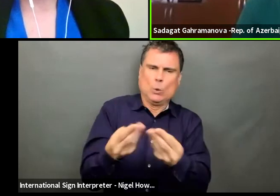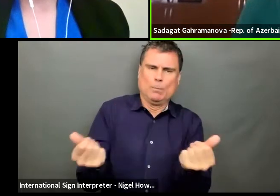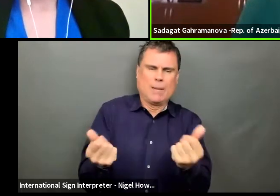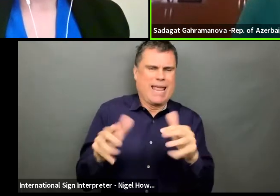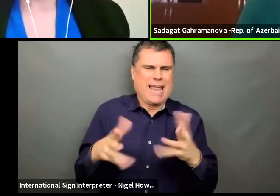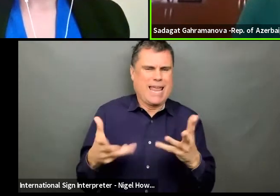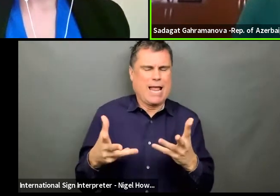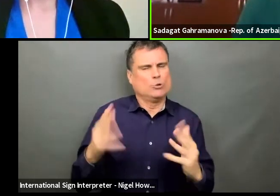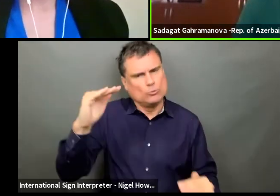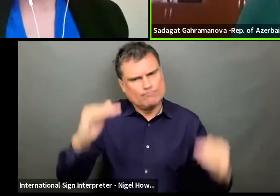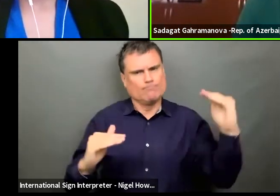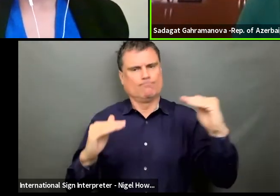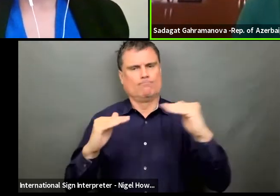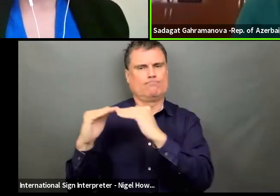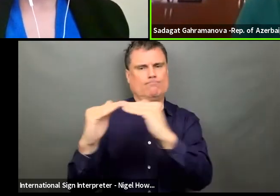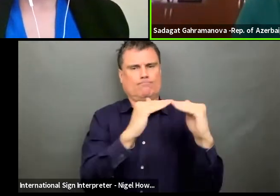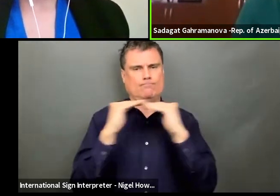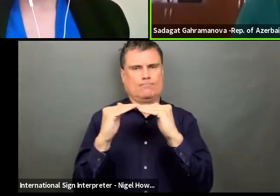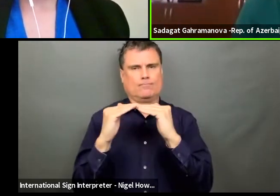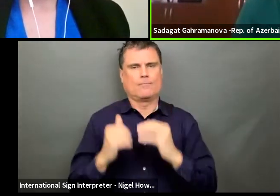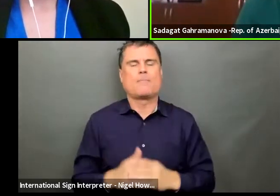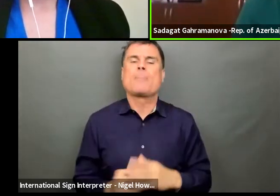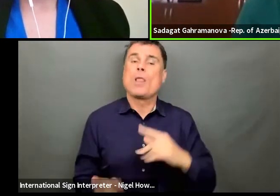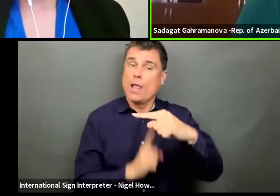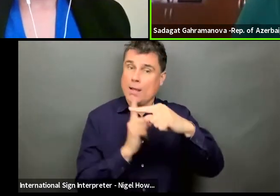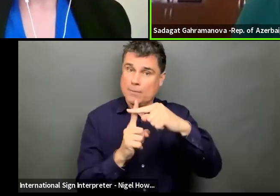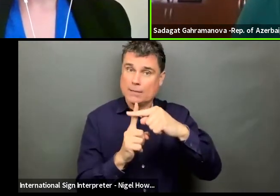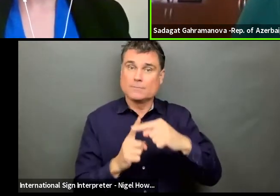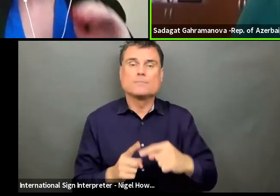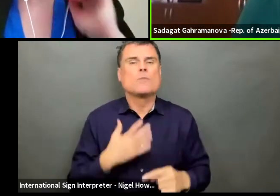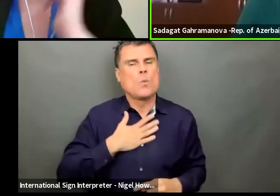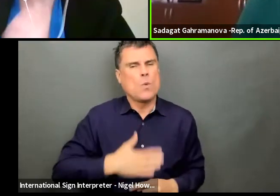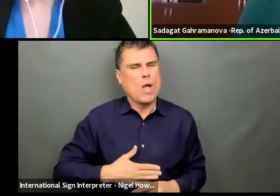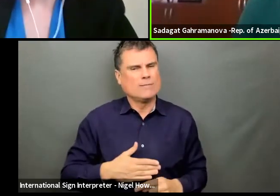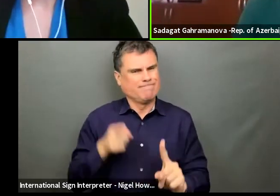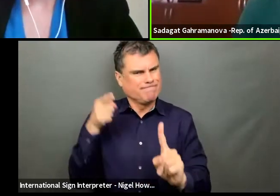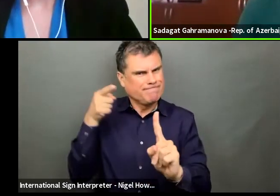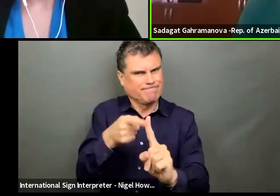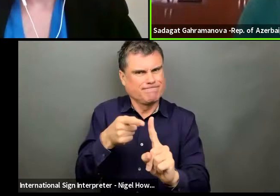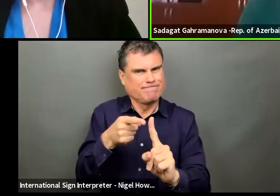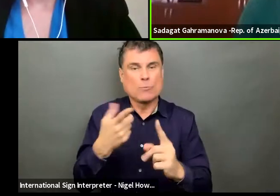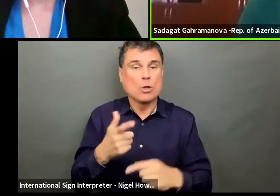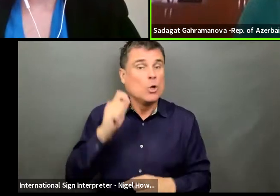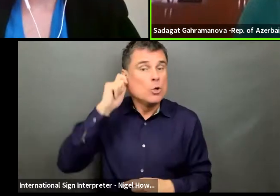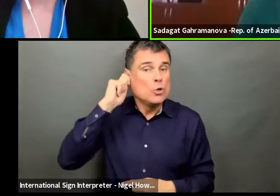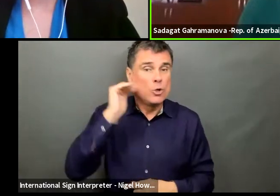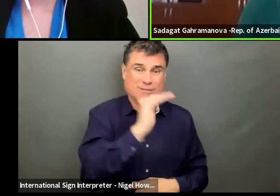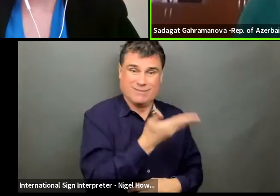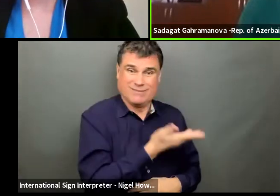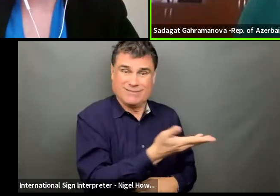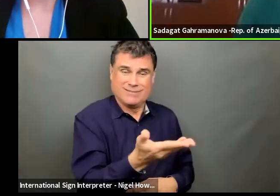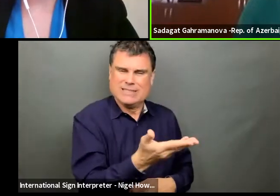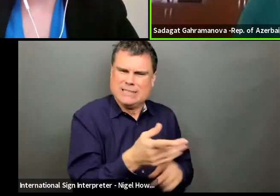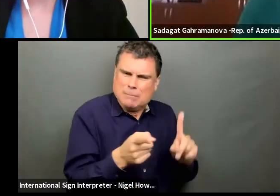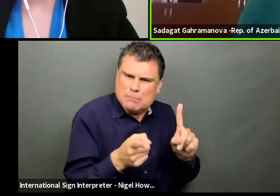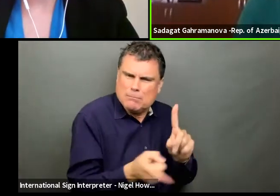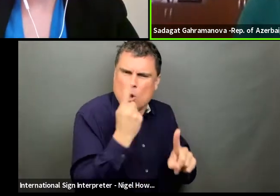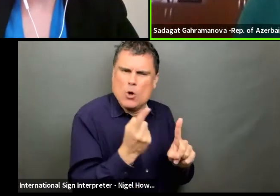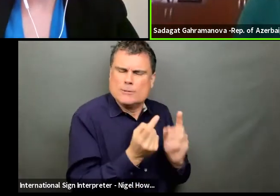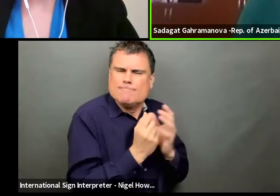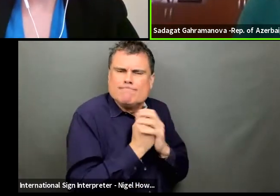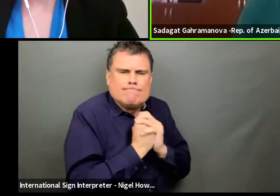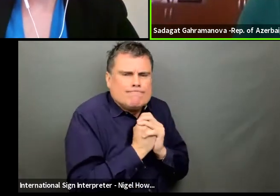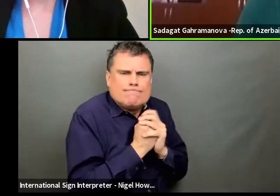целях дальнейшего содействия укреплению научно обоснованной национальной политики и программ, направленных на решение